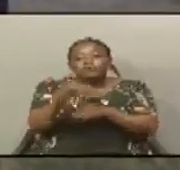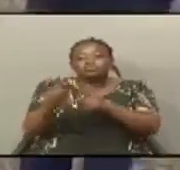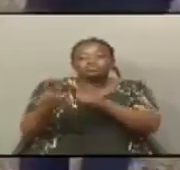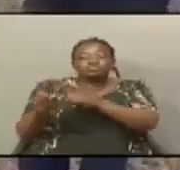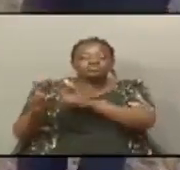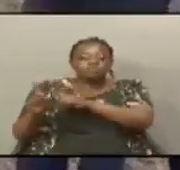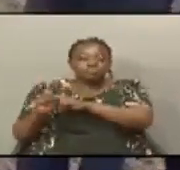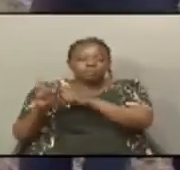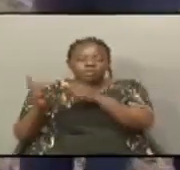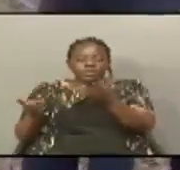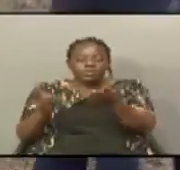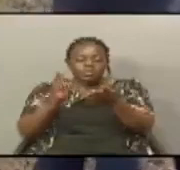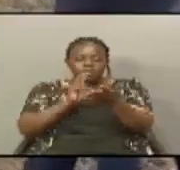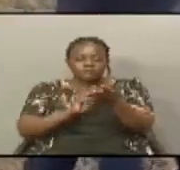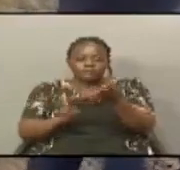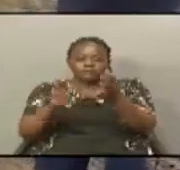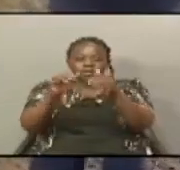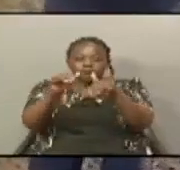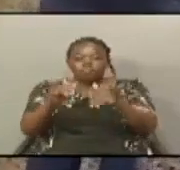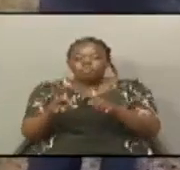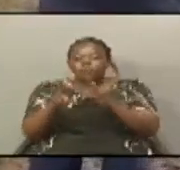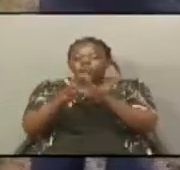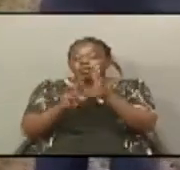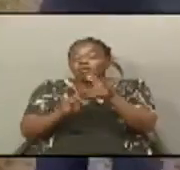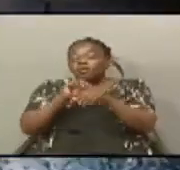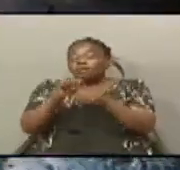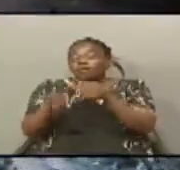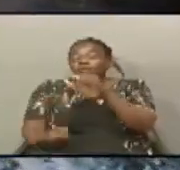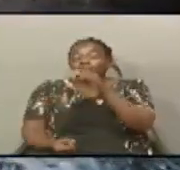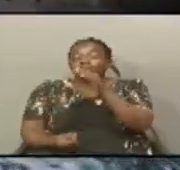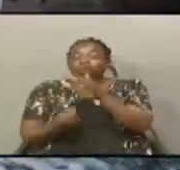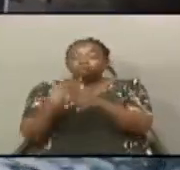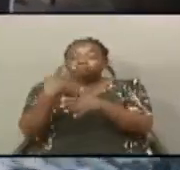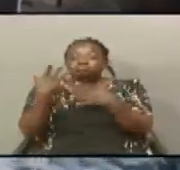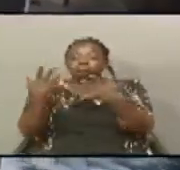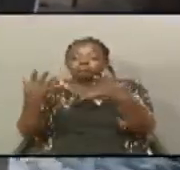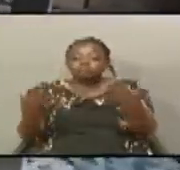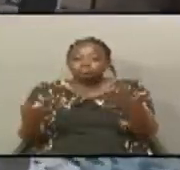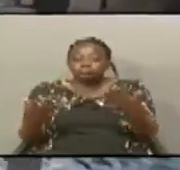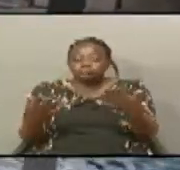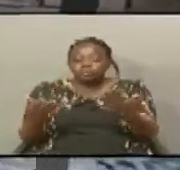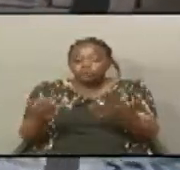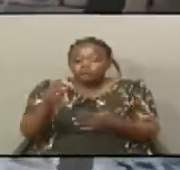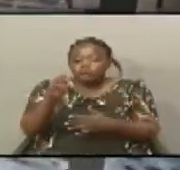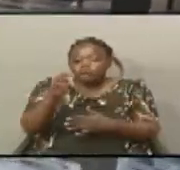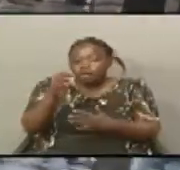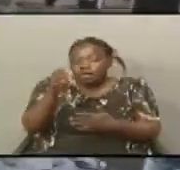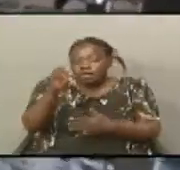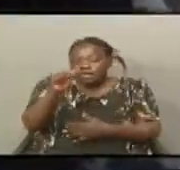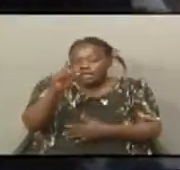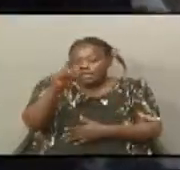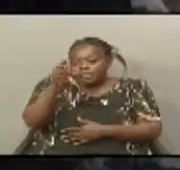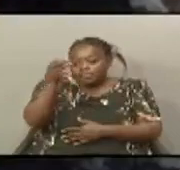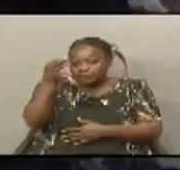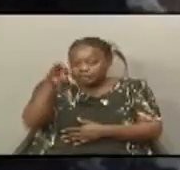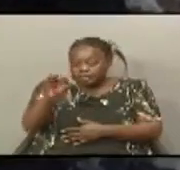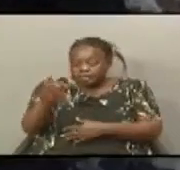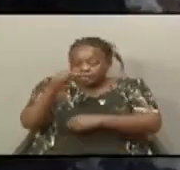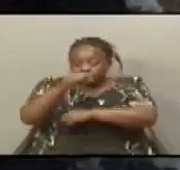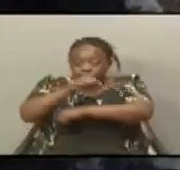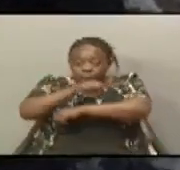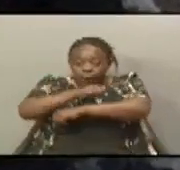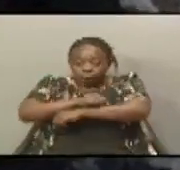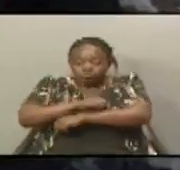Bamulangachi Sempijja asomedde Parliament alipoota ku bulumbaganyo obwakolebwa abayeekera ba Allied Democratic Forces ku ssomero lya